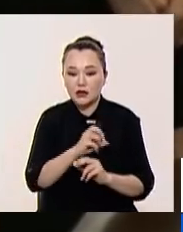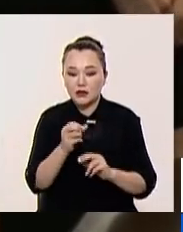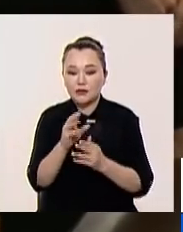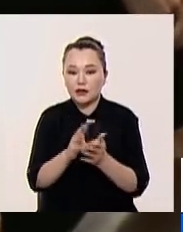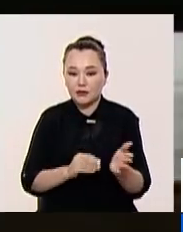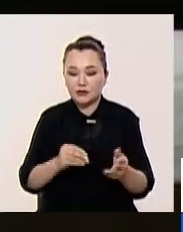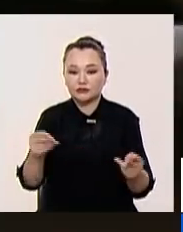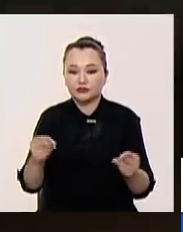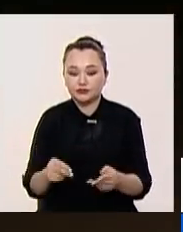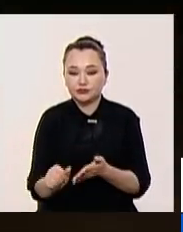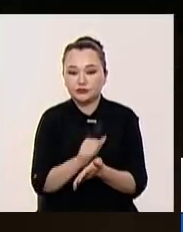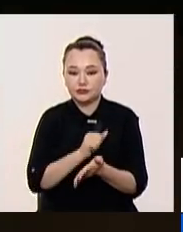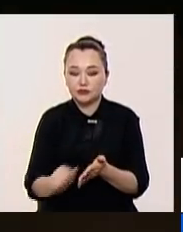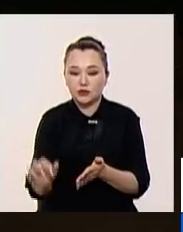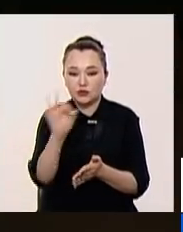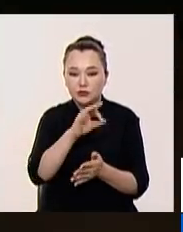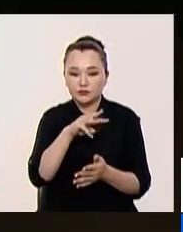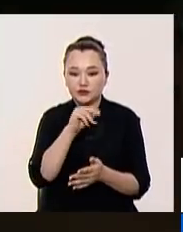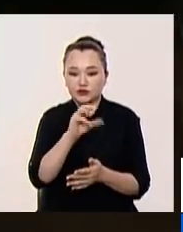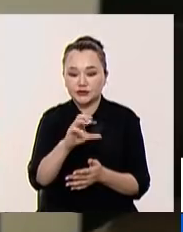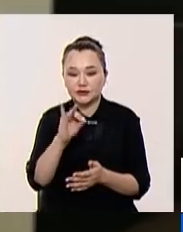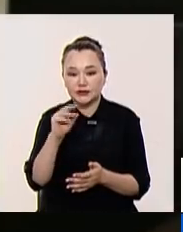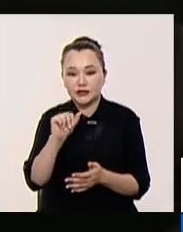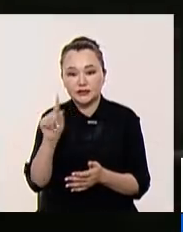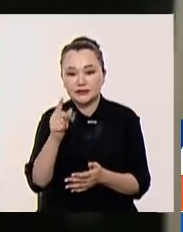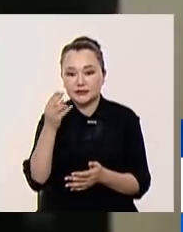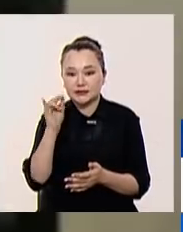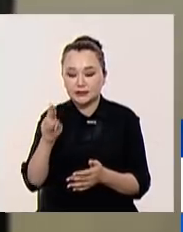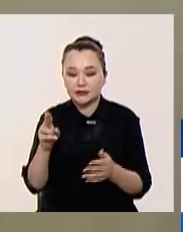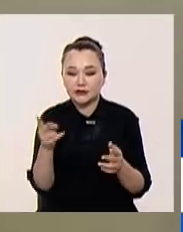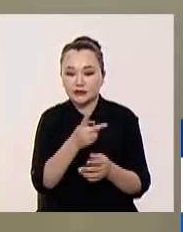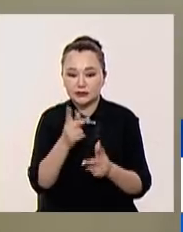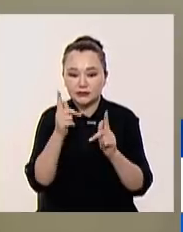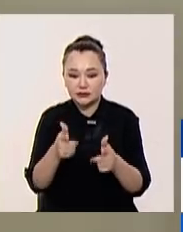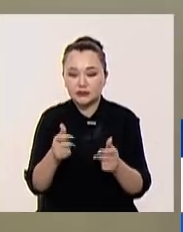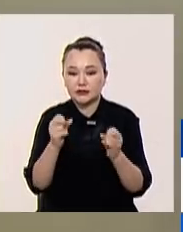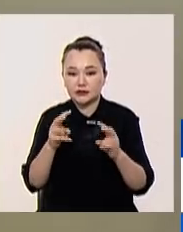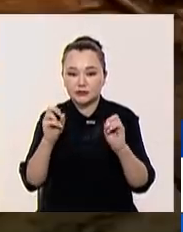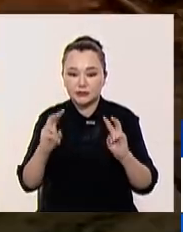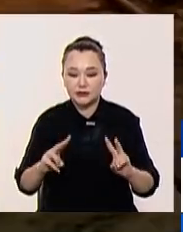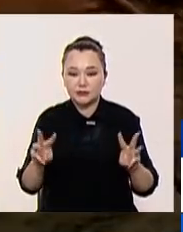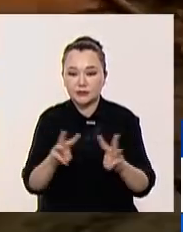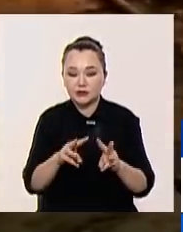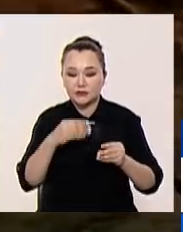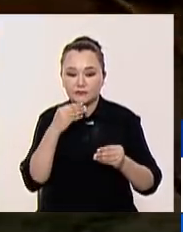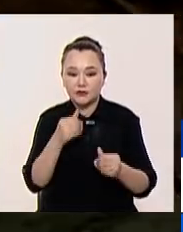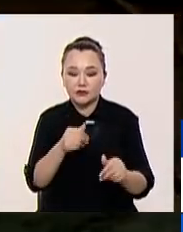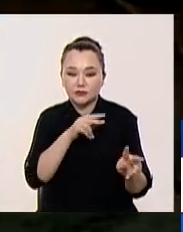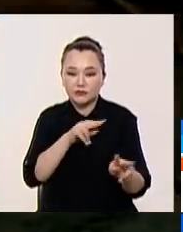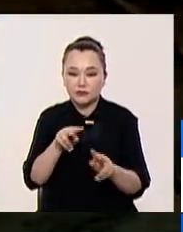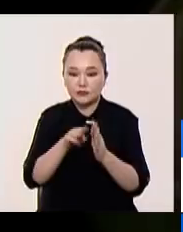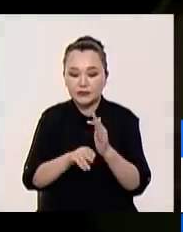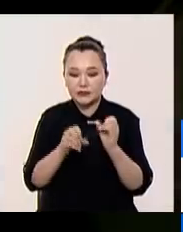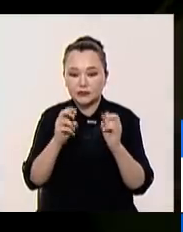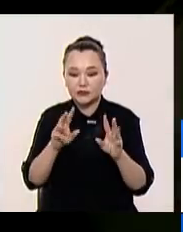стало заключение меморандума между МЧС и «Казцинком». Стороны нашли способ, как специалистам министерства эффективно мониторить